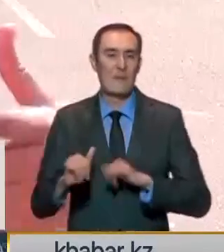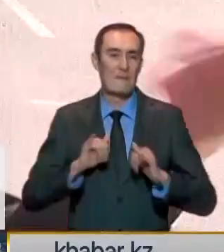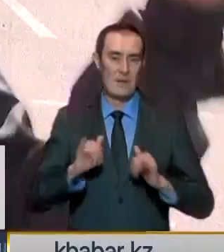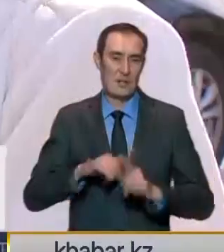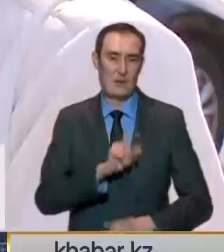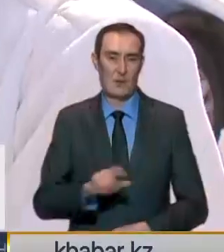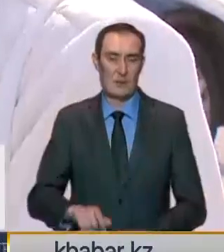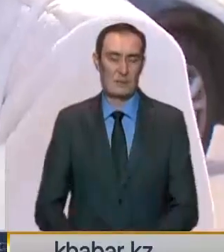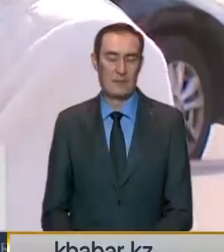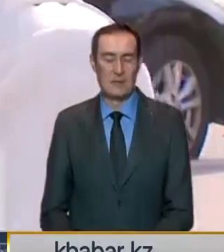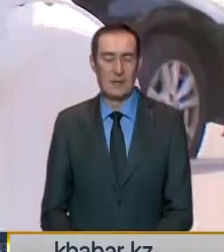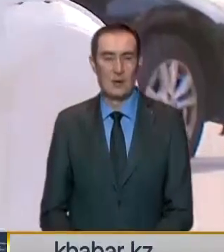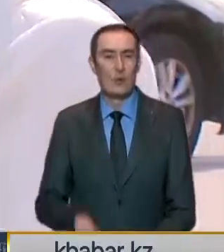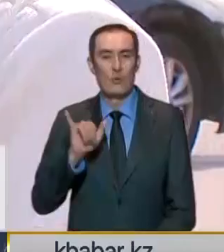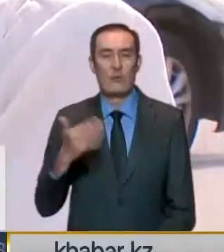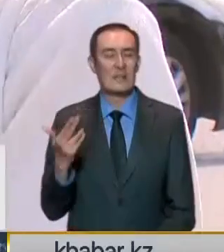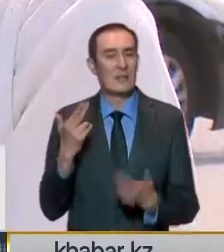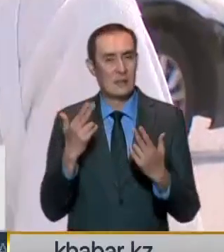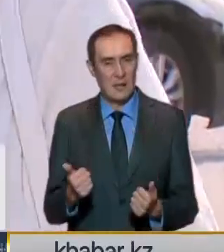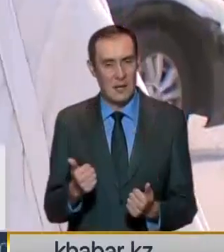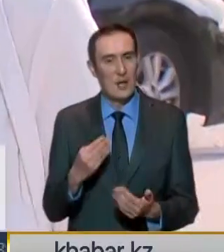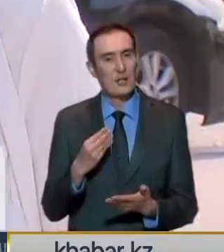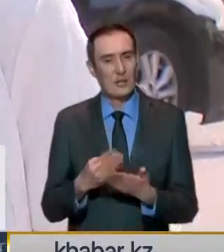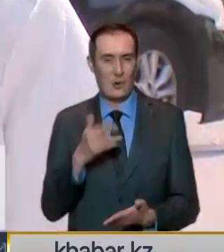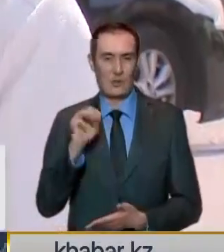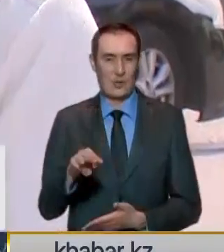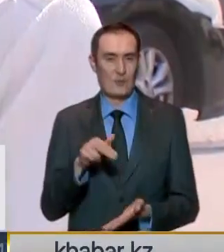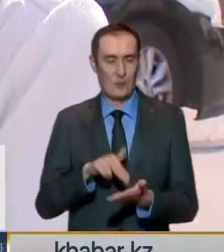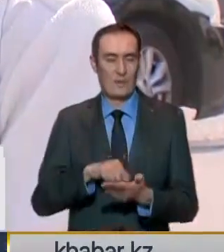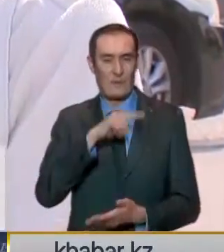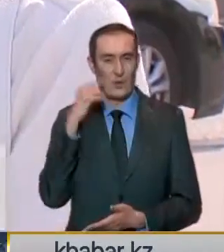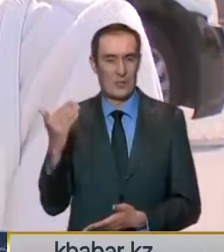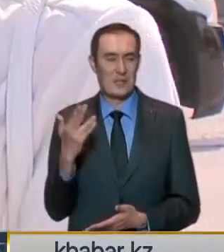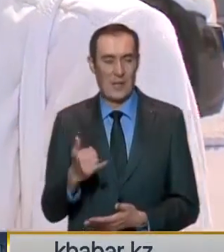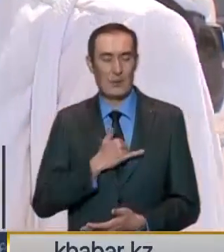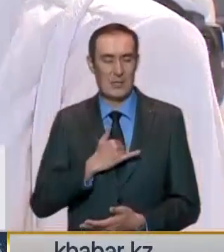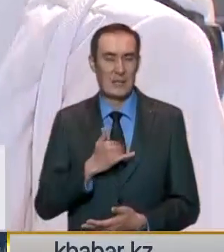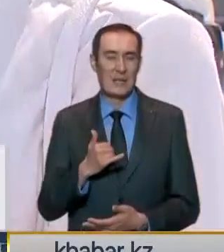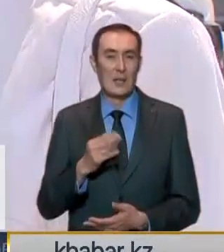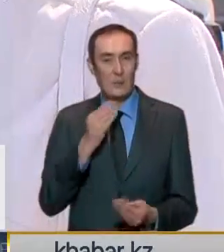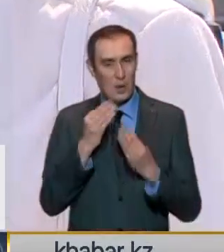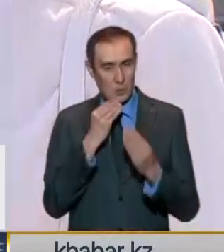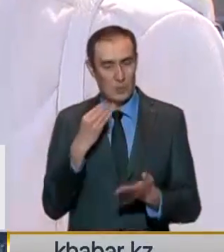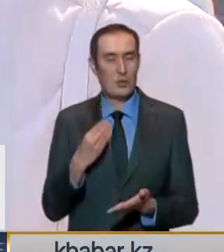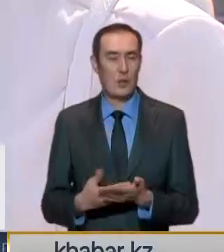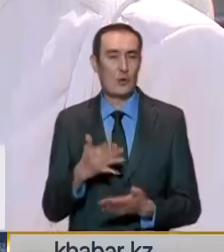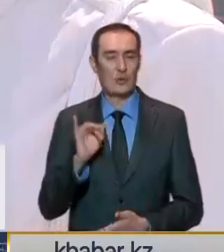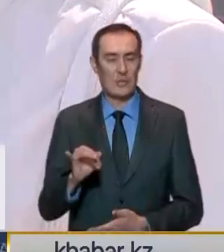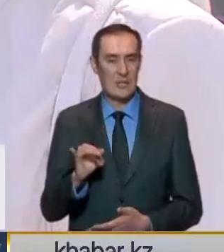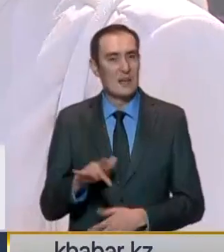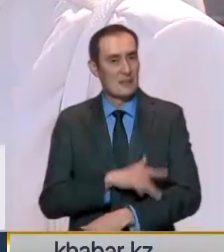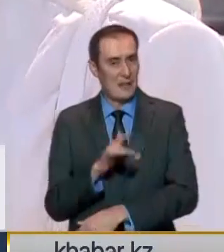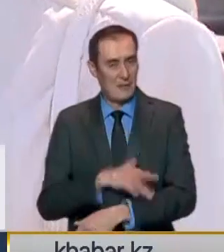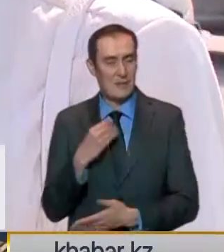люди. Я вам скажу, что у вас тут, да, немножко подороже, чем в России, допустим, у нас. Да, конечно, и продукты дороже, и